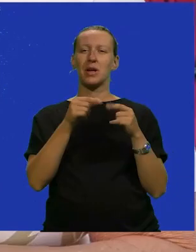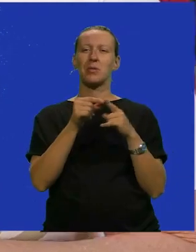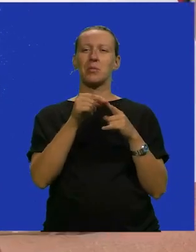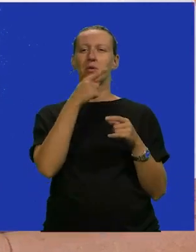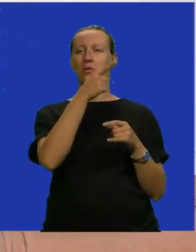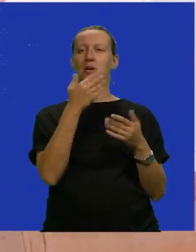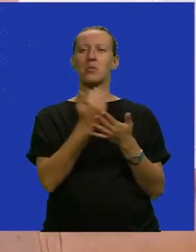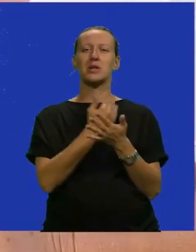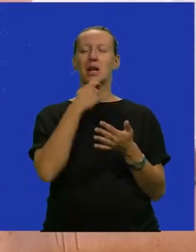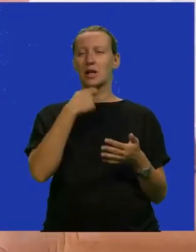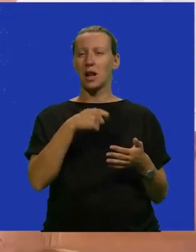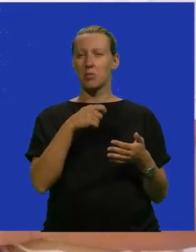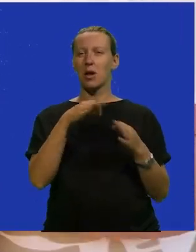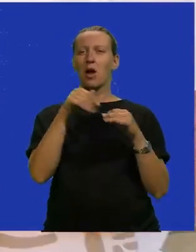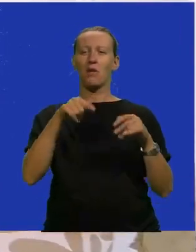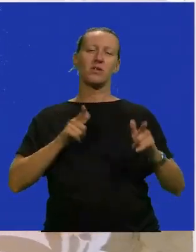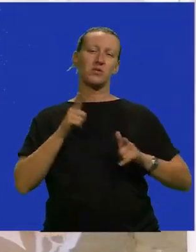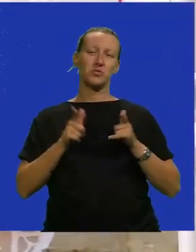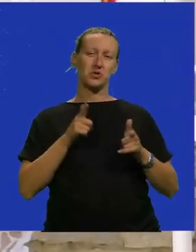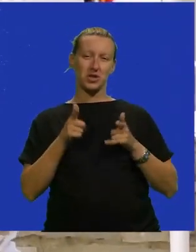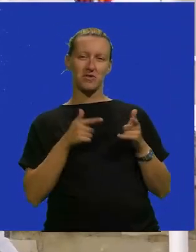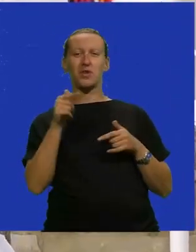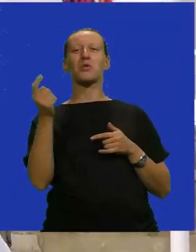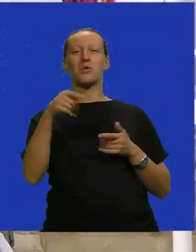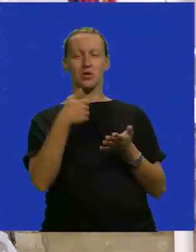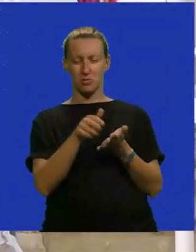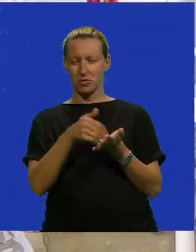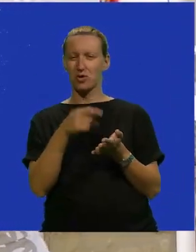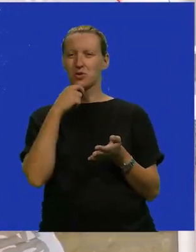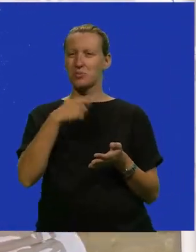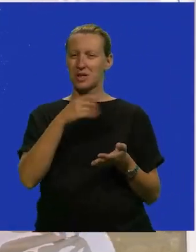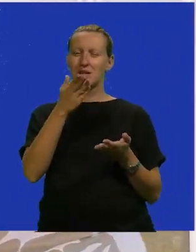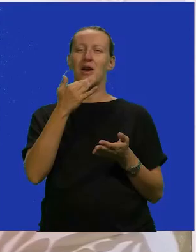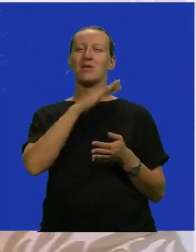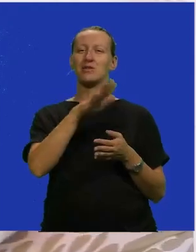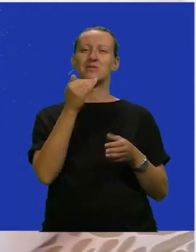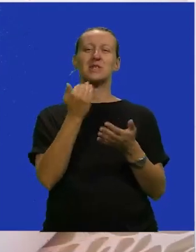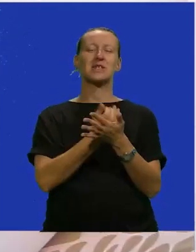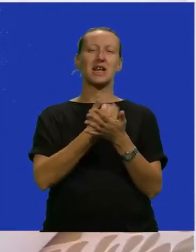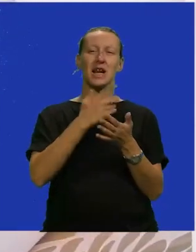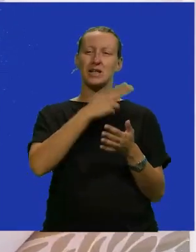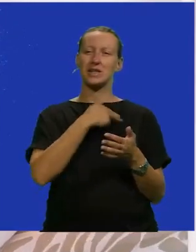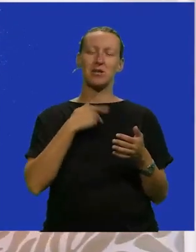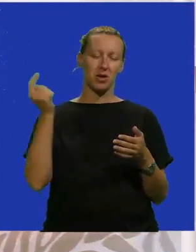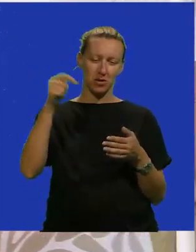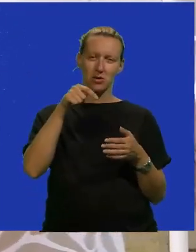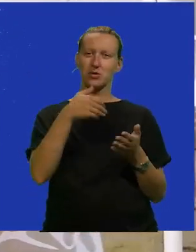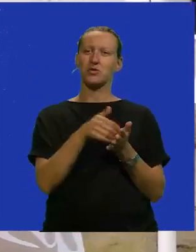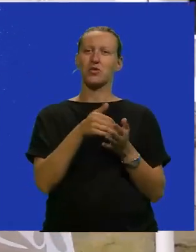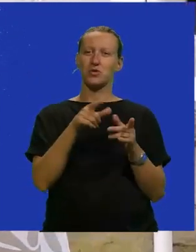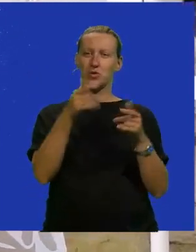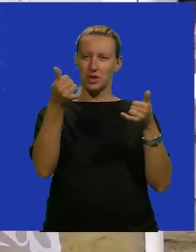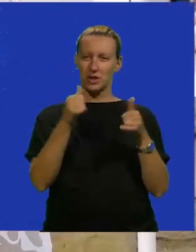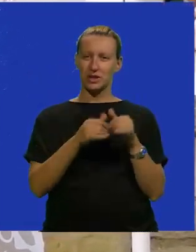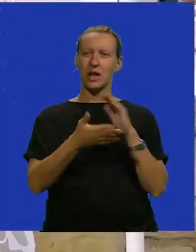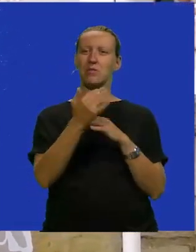Pa tamo sam zaradila penziju, a ovdje uživam. A tu je došla špendati, tako je, svi zaradite penziju u Zagrebu, a dojdite špendati u